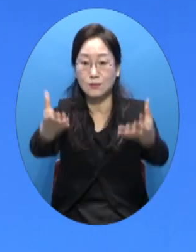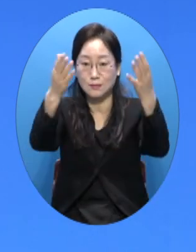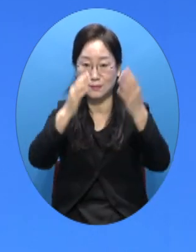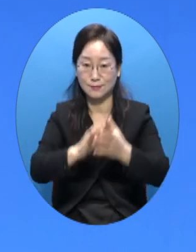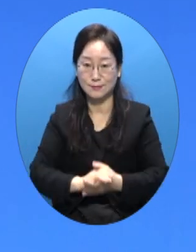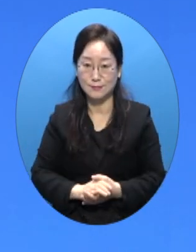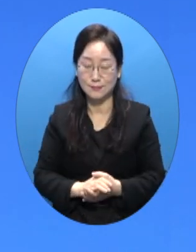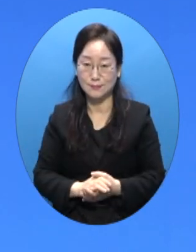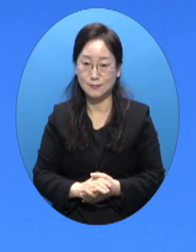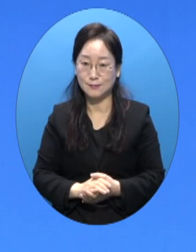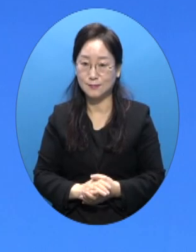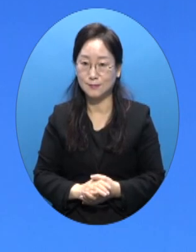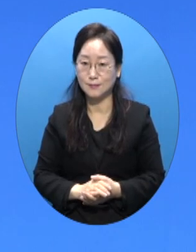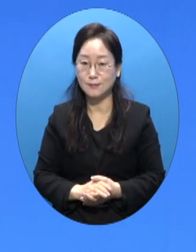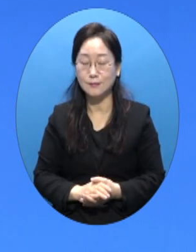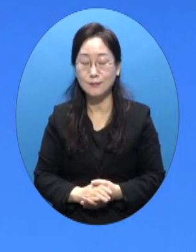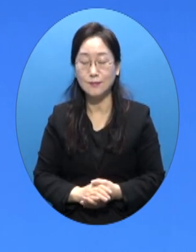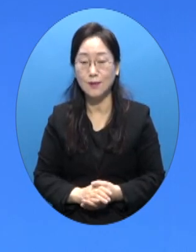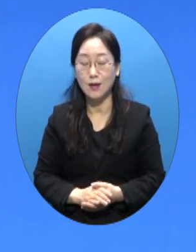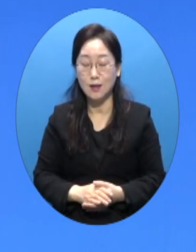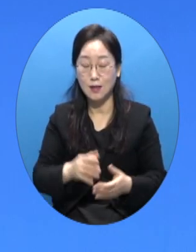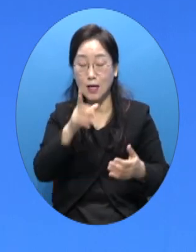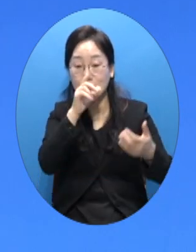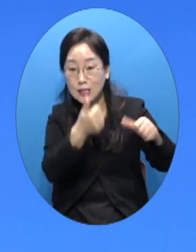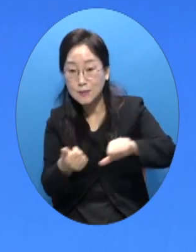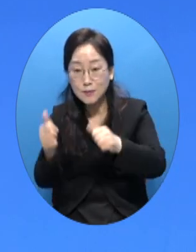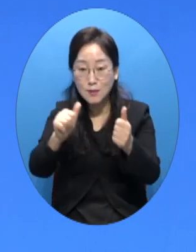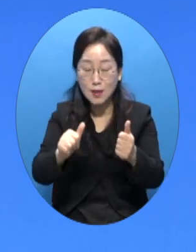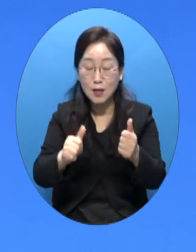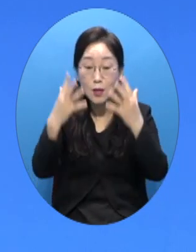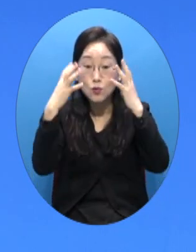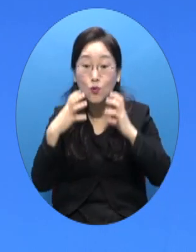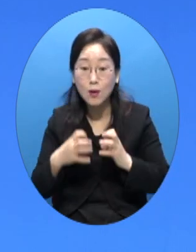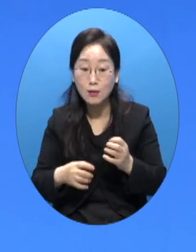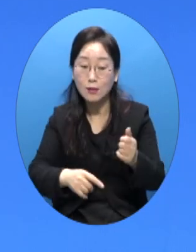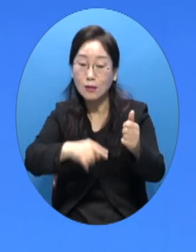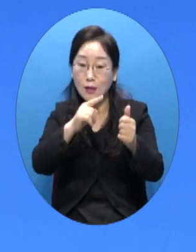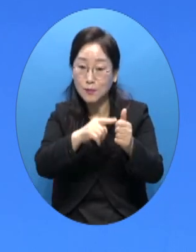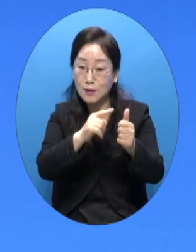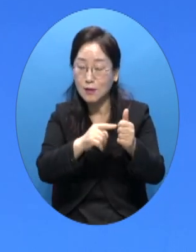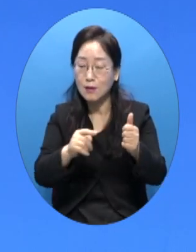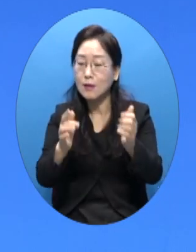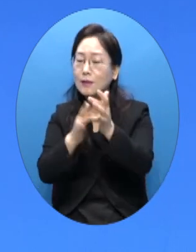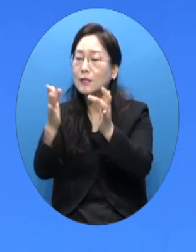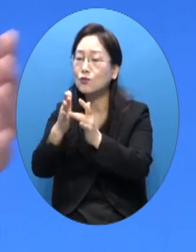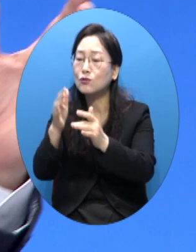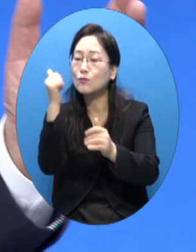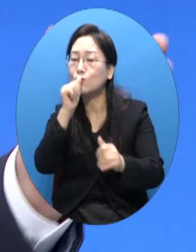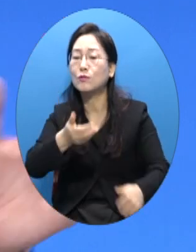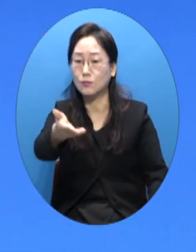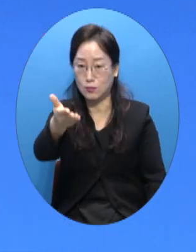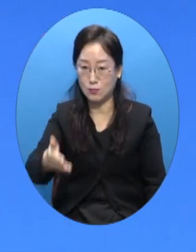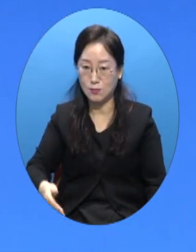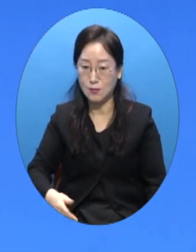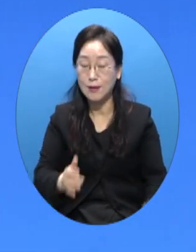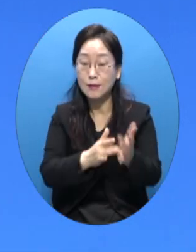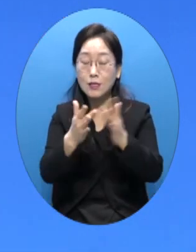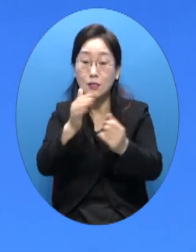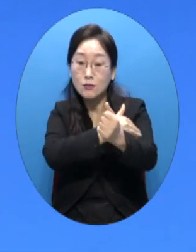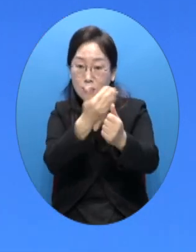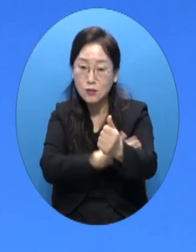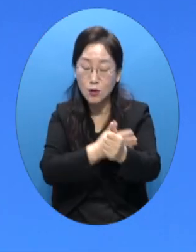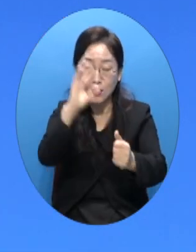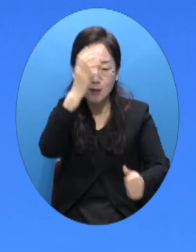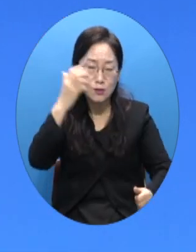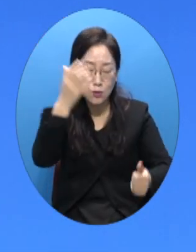축원합니다 아멘 침노하는이 예수님을 소개하면서 예수님이 능력을 행하시고 성령으로 침매